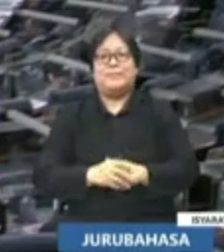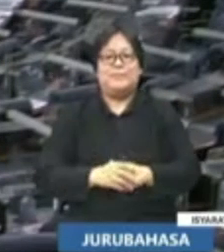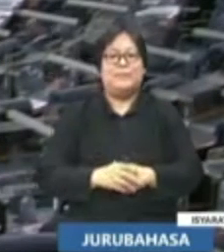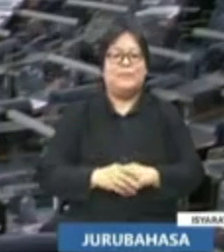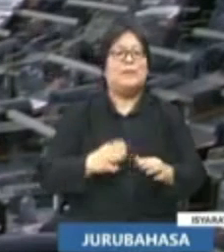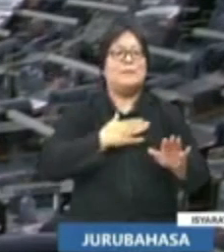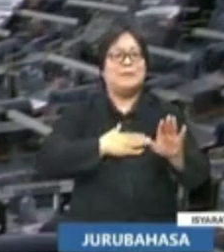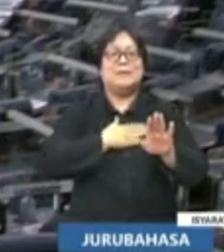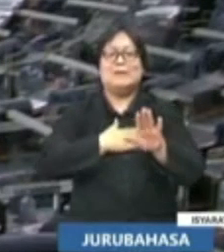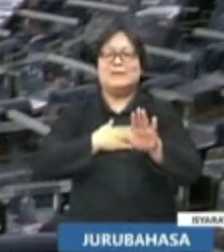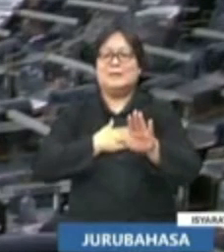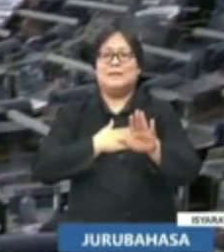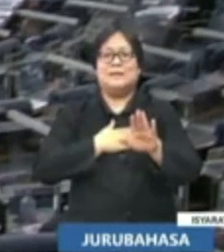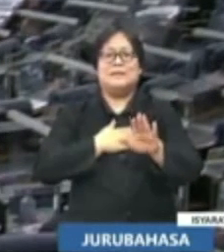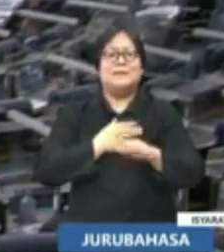Tolong.